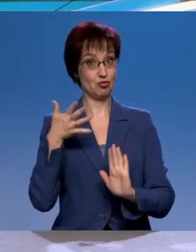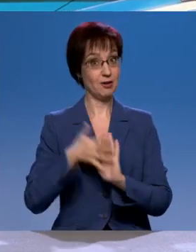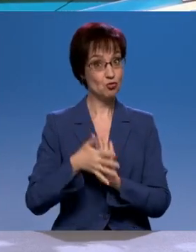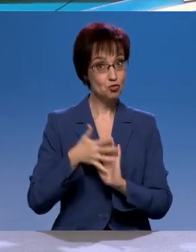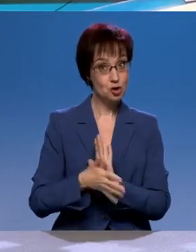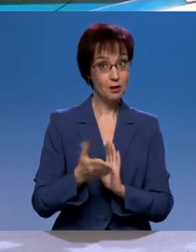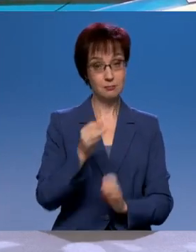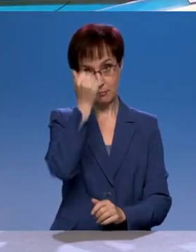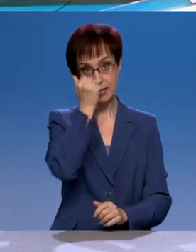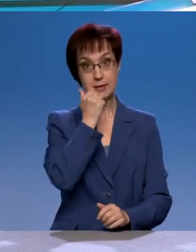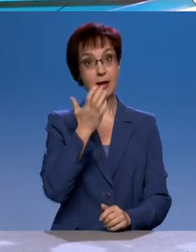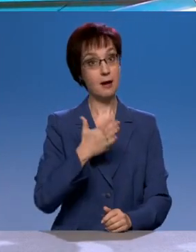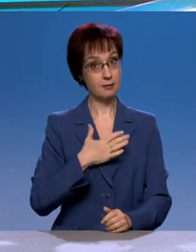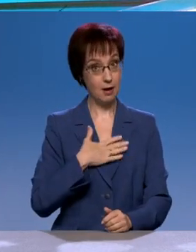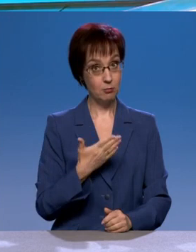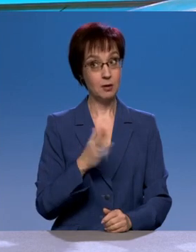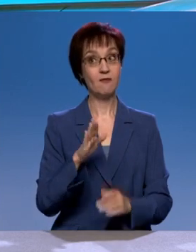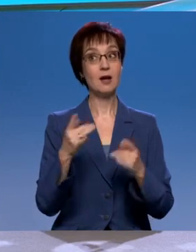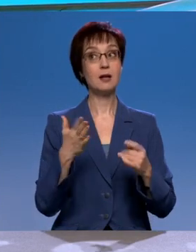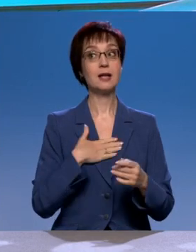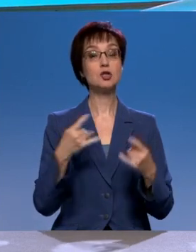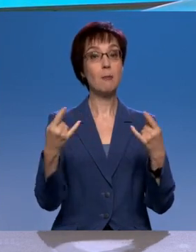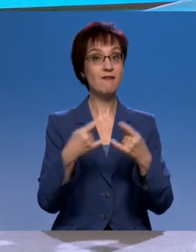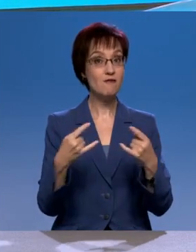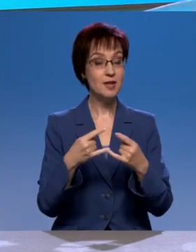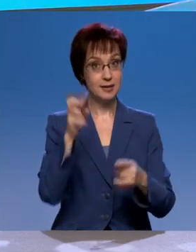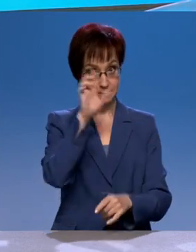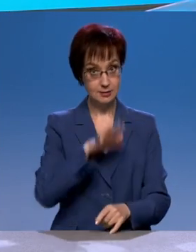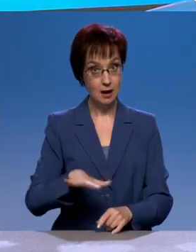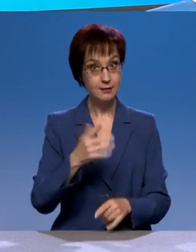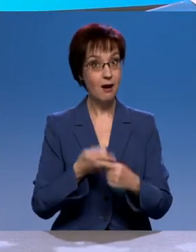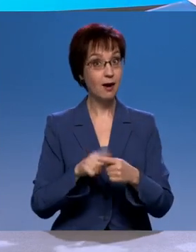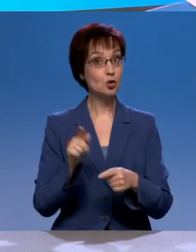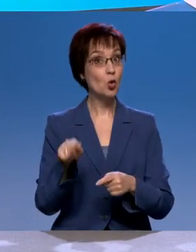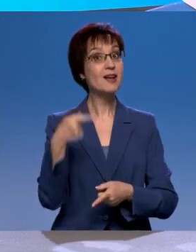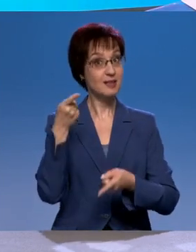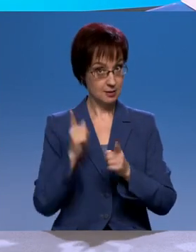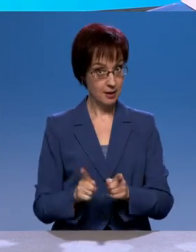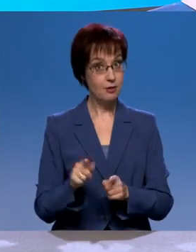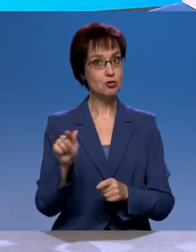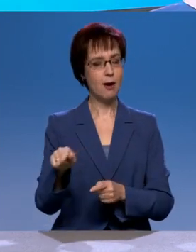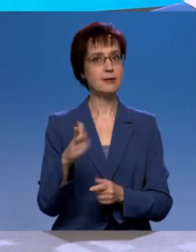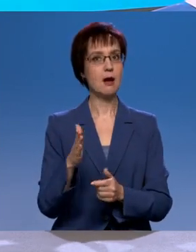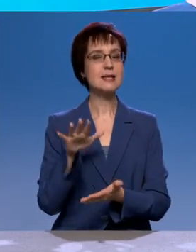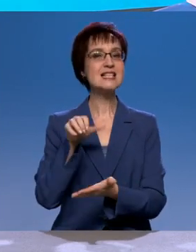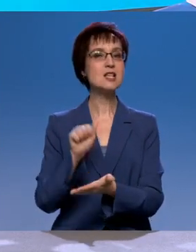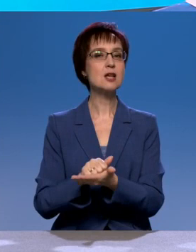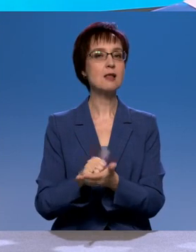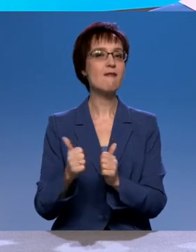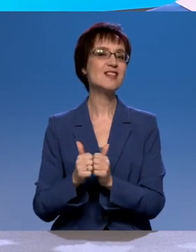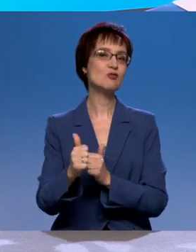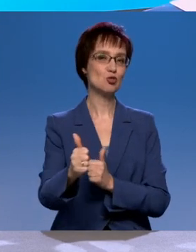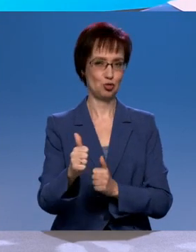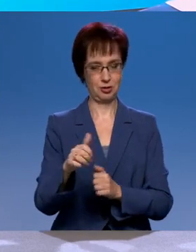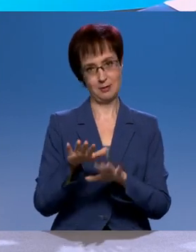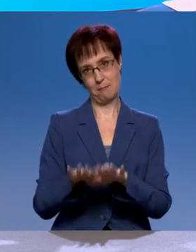в нашем эфире вот та страна, которая настоящая, она занимает ведущее место. И у нас с вами в головах за это